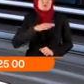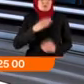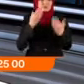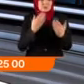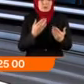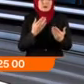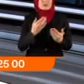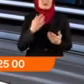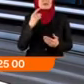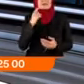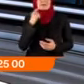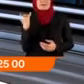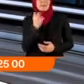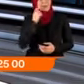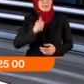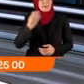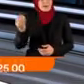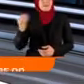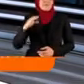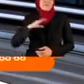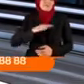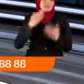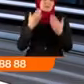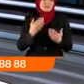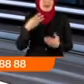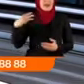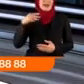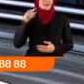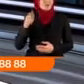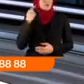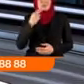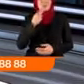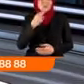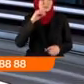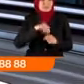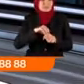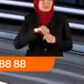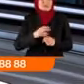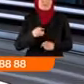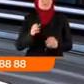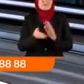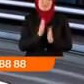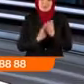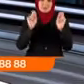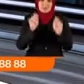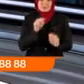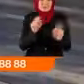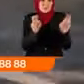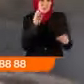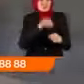Erdoğan dün yaptığı açıklamada Tartışmalara son noktayı koydum Erdoğan bu konuda bilesin bu göreceğiz